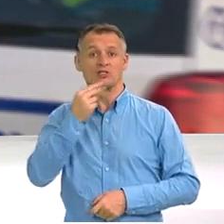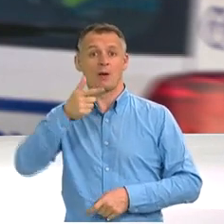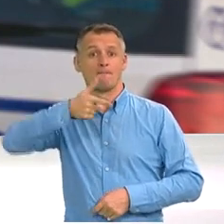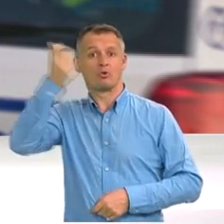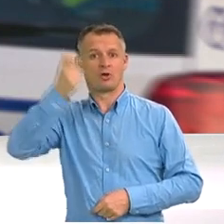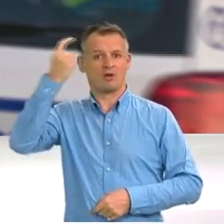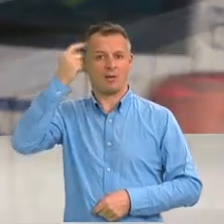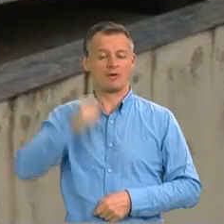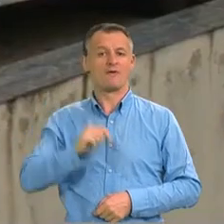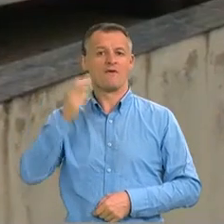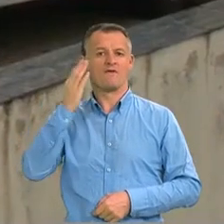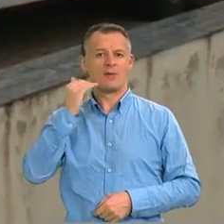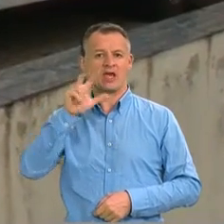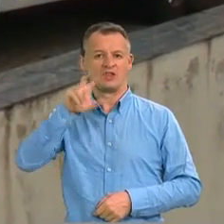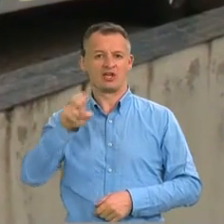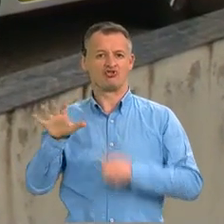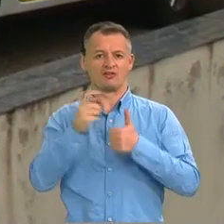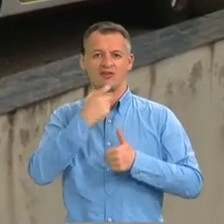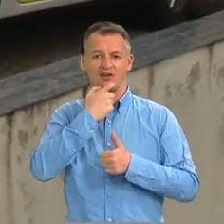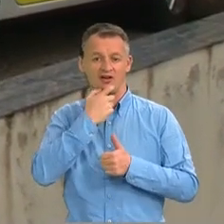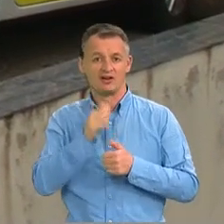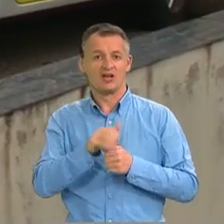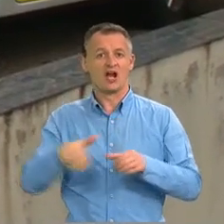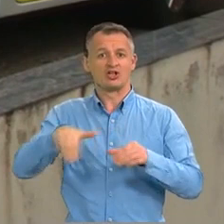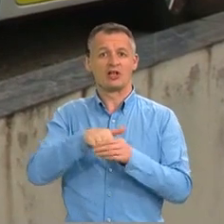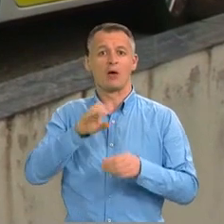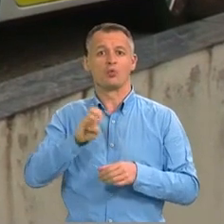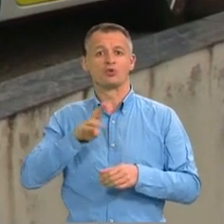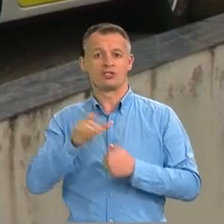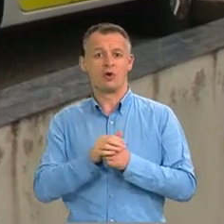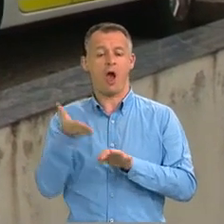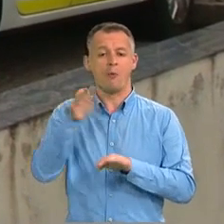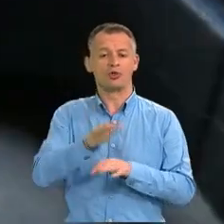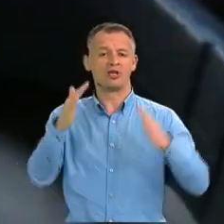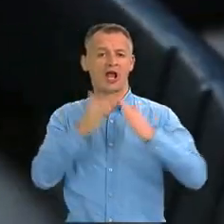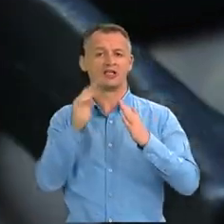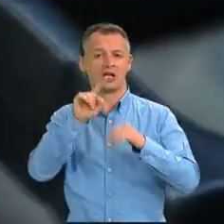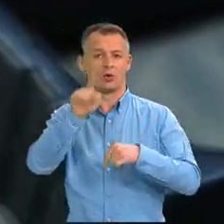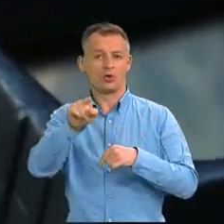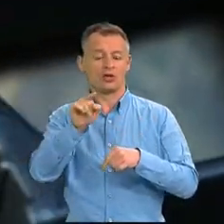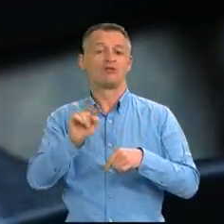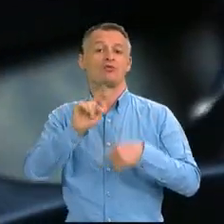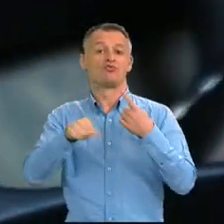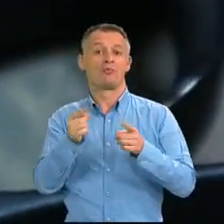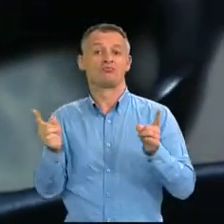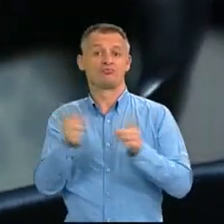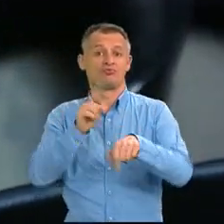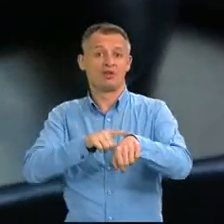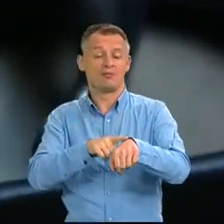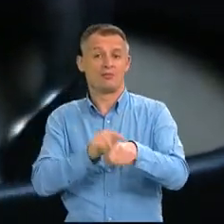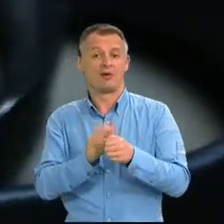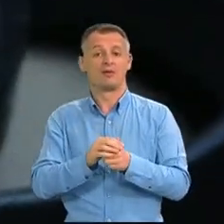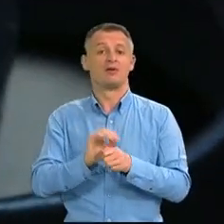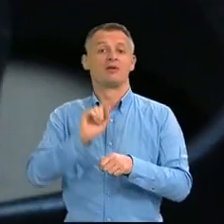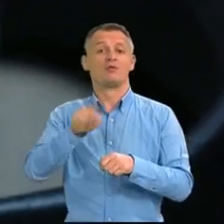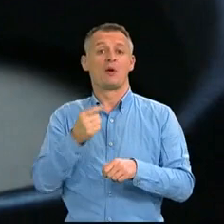de 36 de ani, agent de poliție al IPJ Buzău, a murit în propria locuință la scurt timp după gestul tragic. Iar un